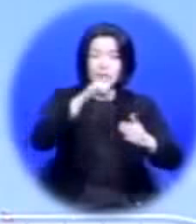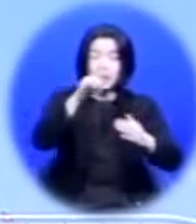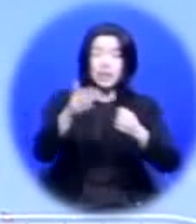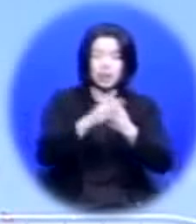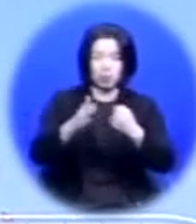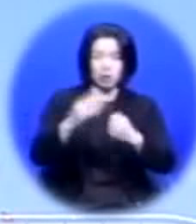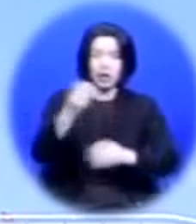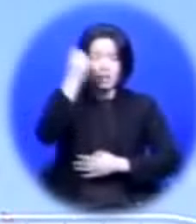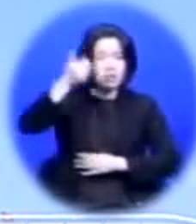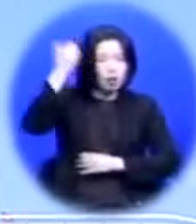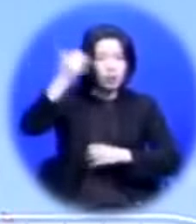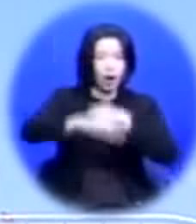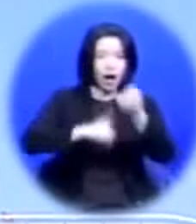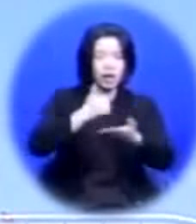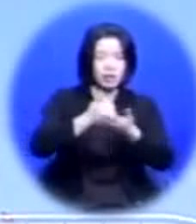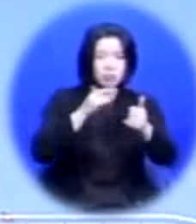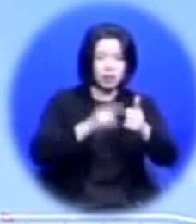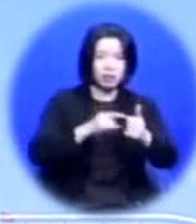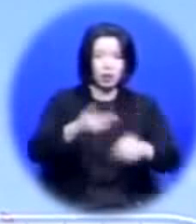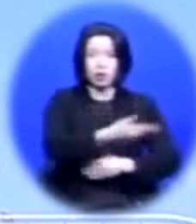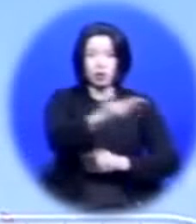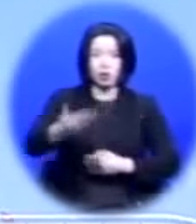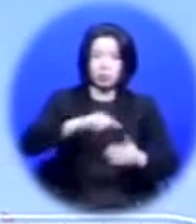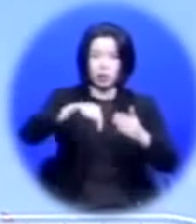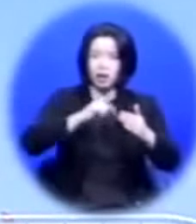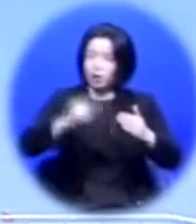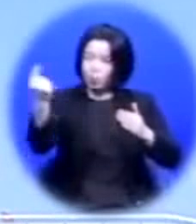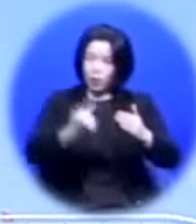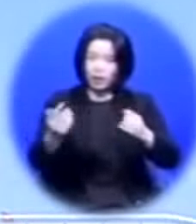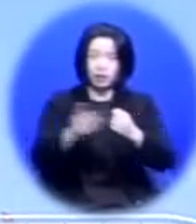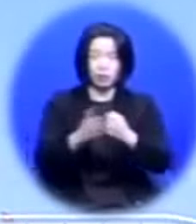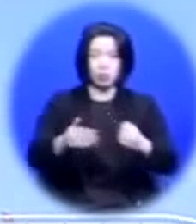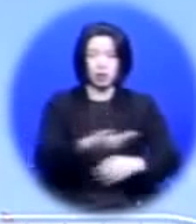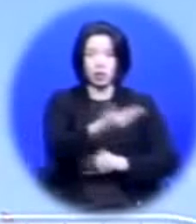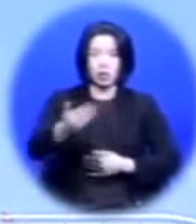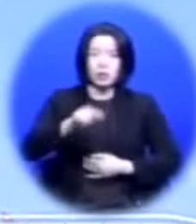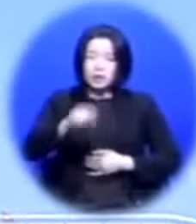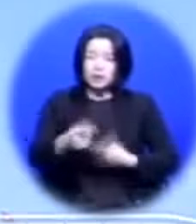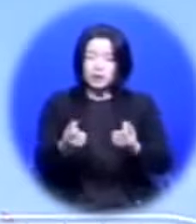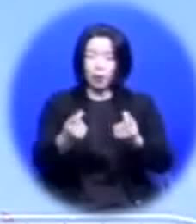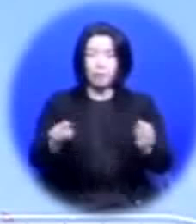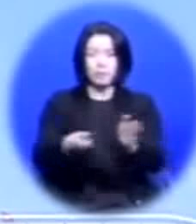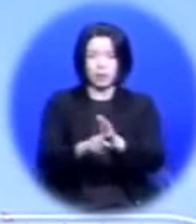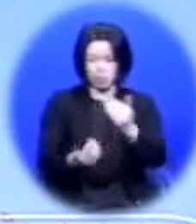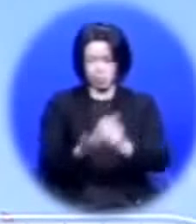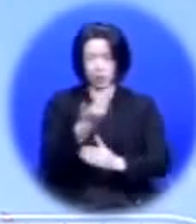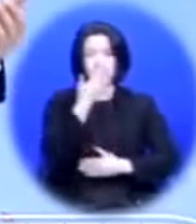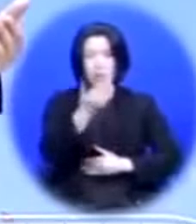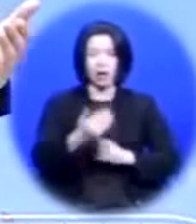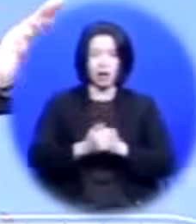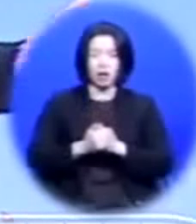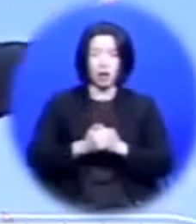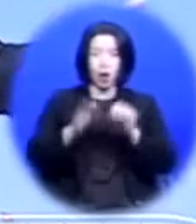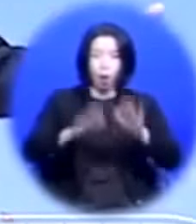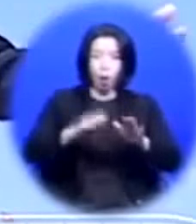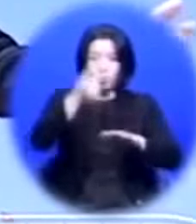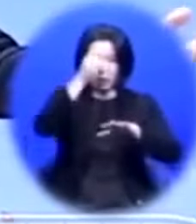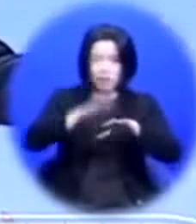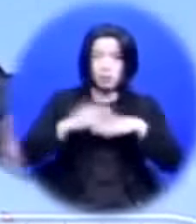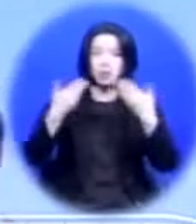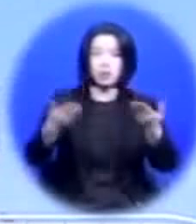성령 하나님께서 여러분 안에 임하셨으니 여러분에게 그 믿음이 생긴 거잖아요 여러분 오늘 예배드리는